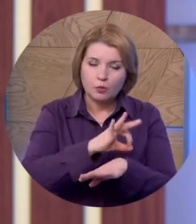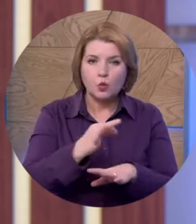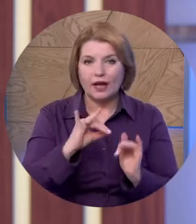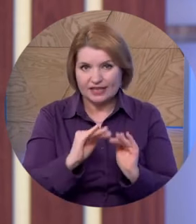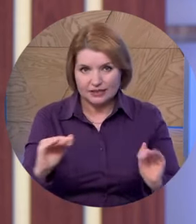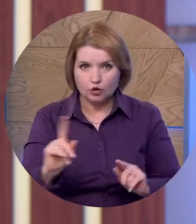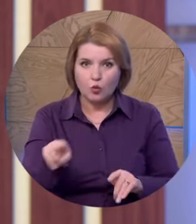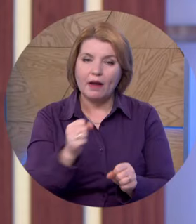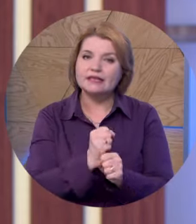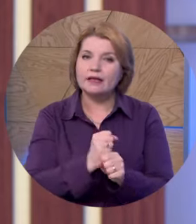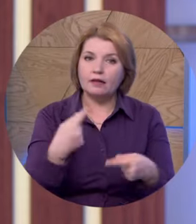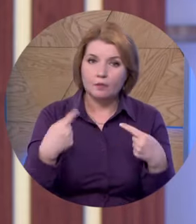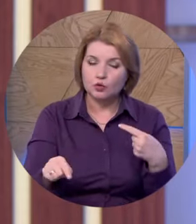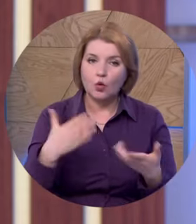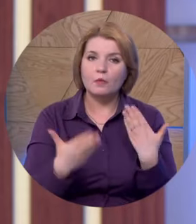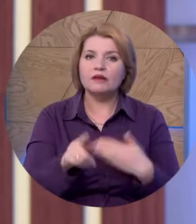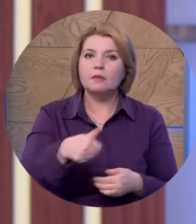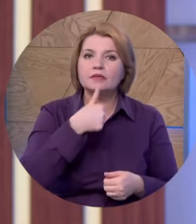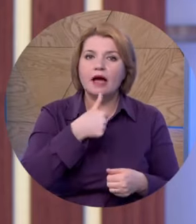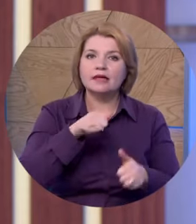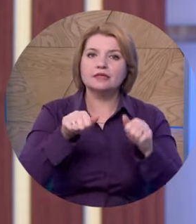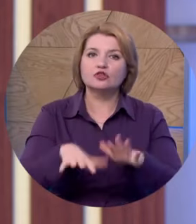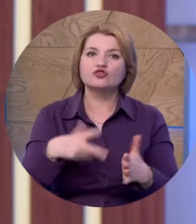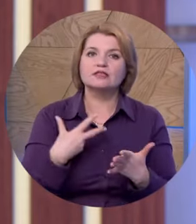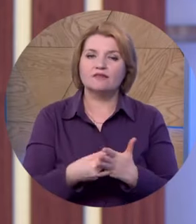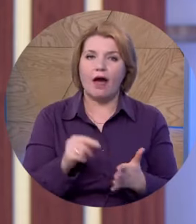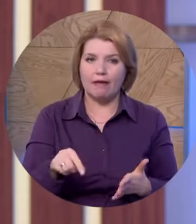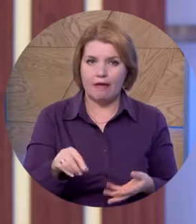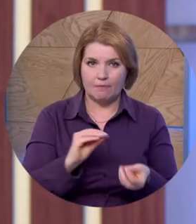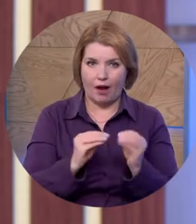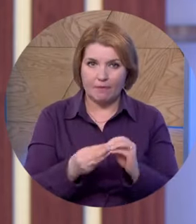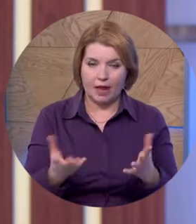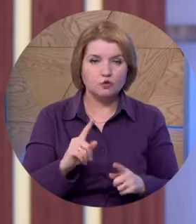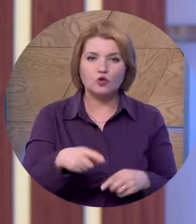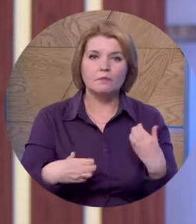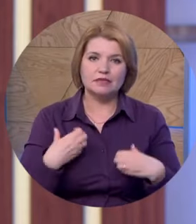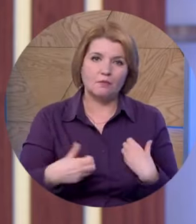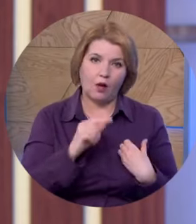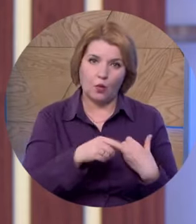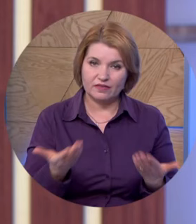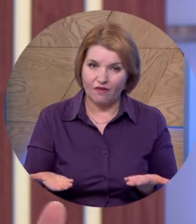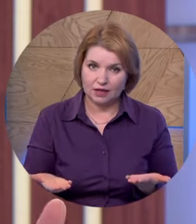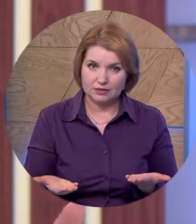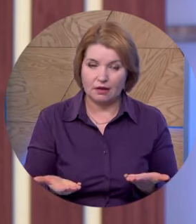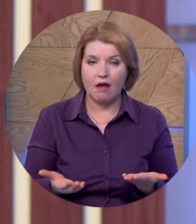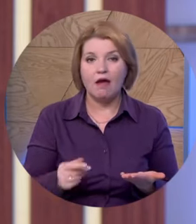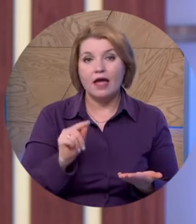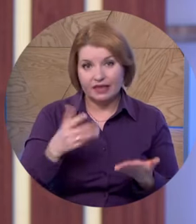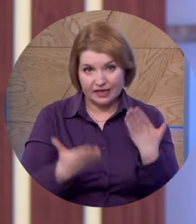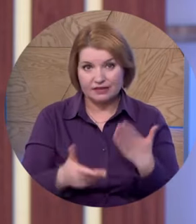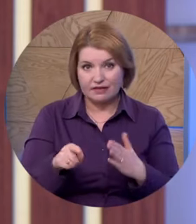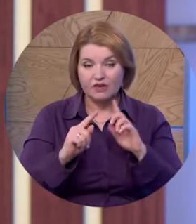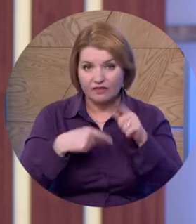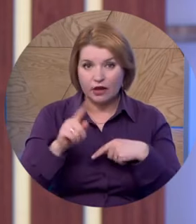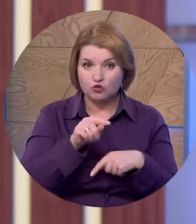чтобы они делали что-то по-другому, либо вы пытаетесь решить какие-то свои проблемы, то, что беспокоит действительно вас. Это будет, наверное, ключом. И коль вы признаете, что